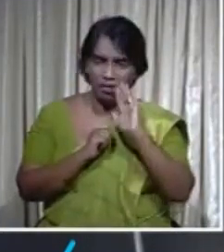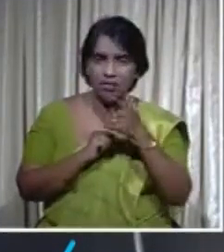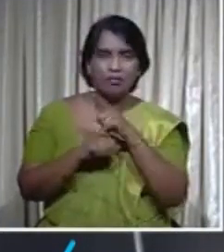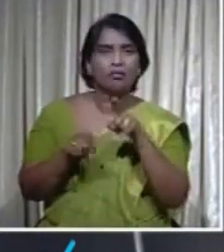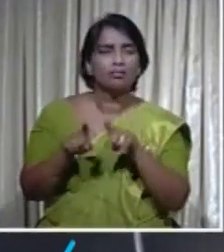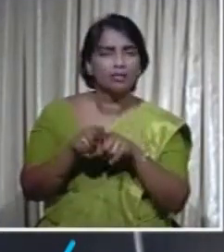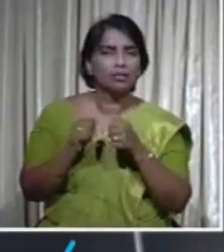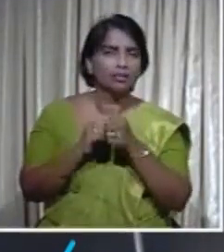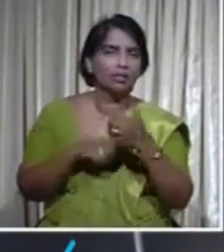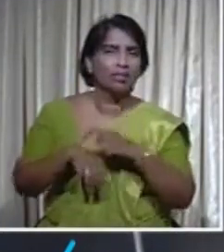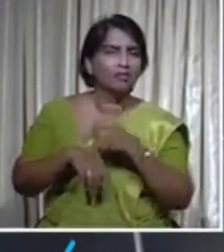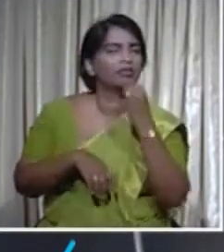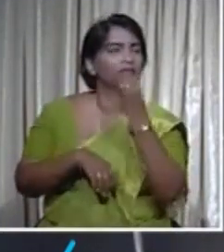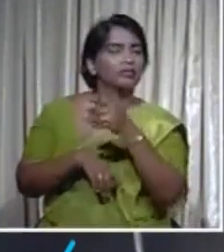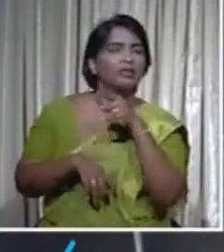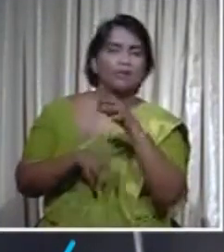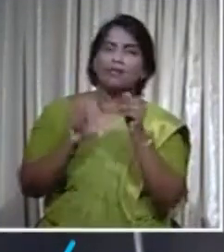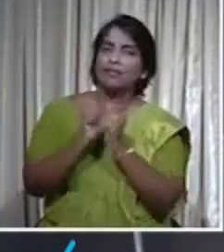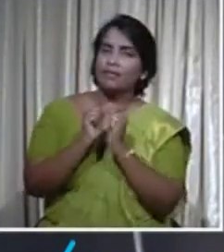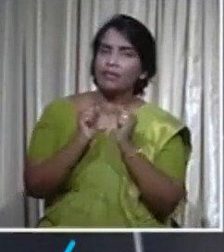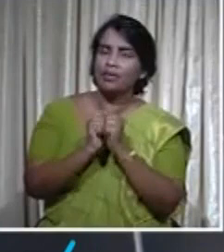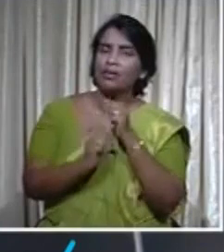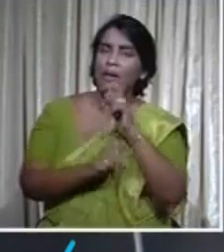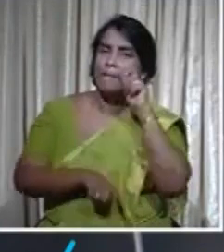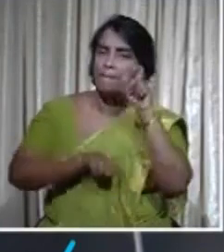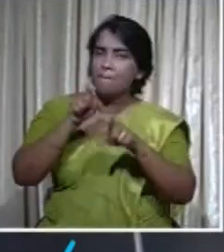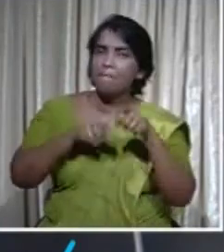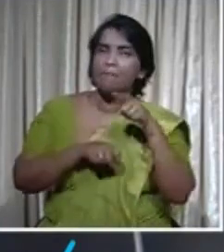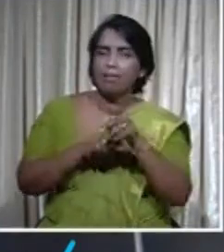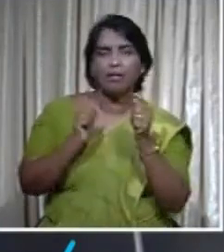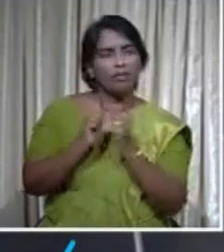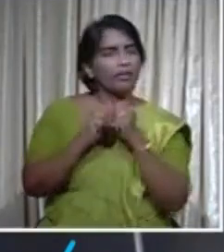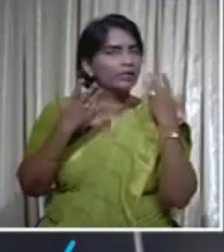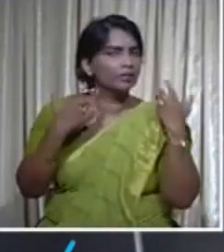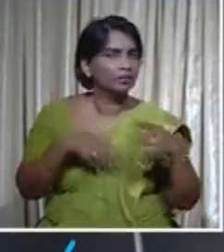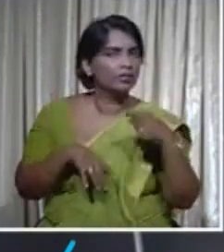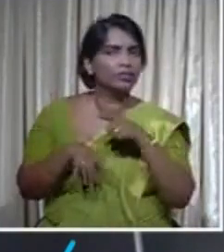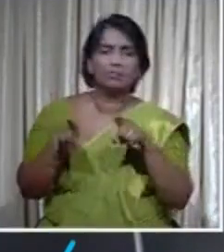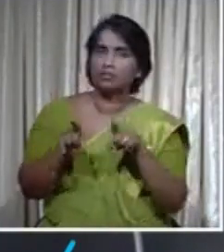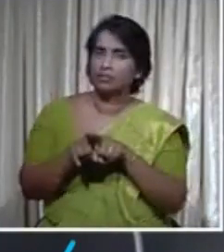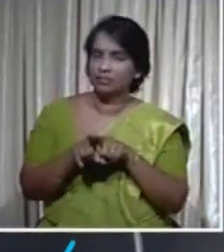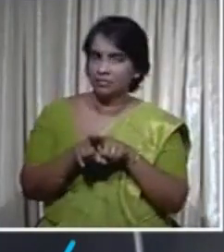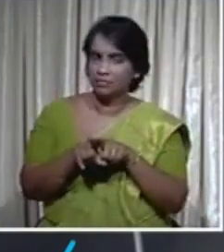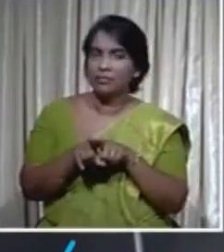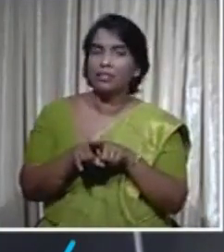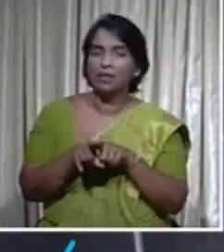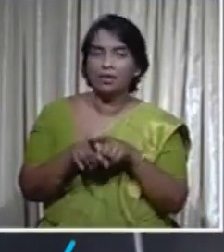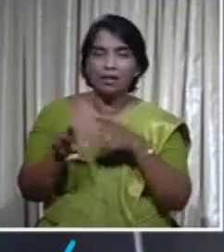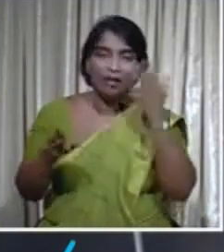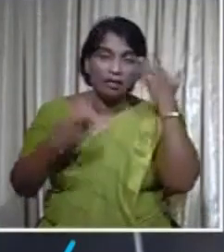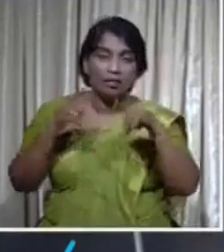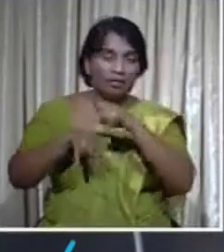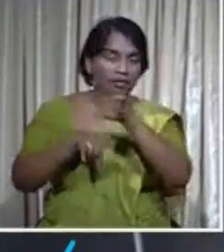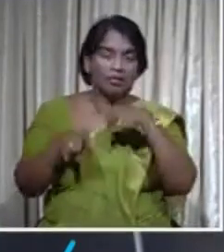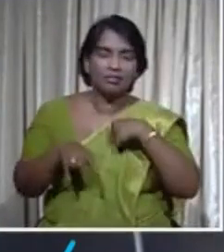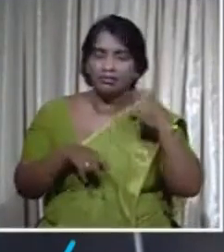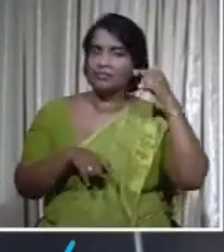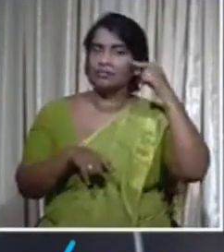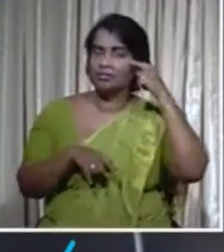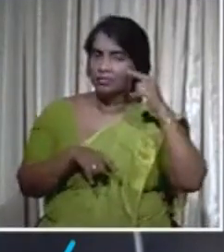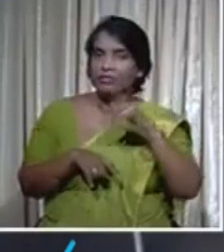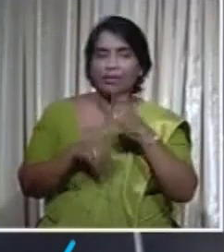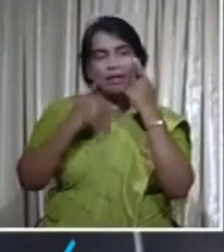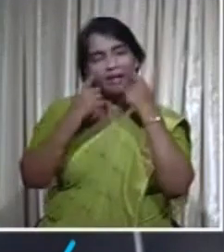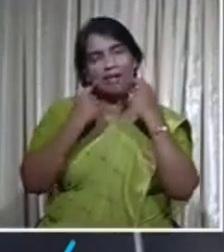செய்துவிட்டு அவர்களுடைய ஆத்மா சாந்தி அடைய அல்லது அவர்களுடைய அந்த அழுகைகளை தீர்த்துவிட்டு இருந்து விடுவார் ஆனால்